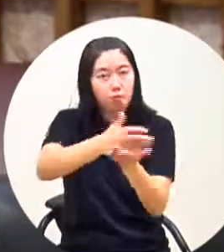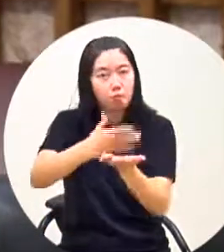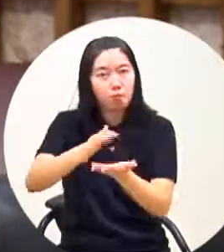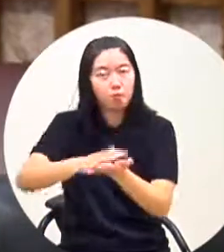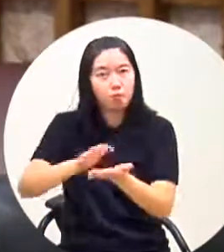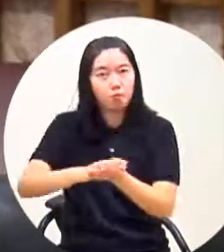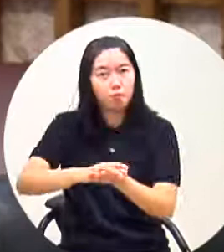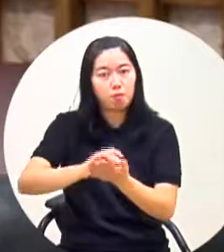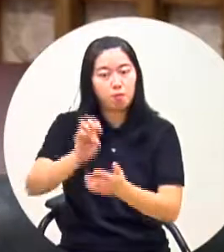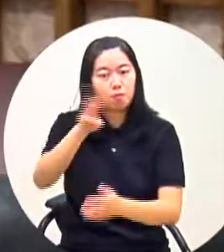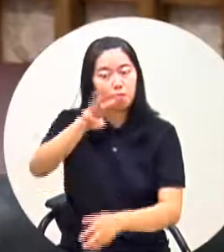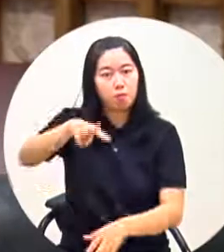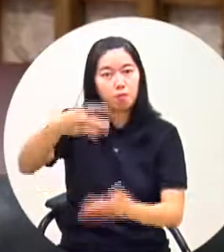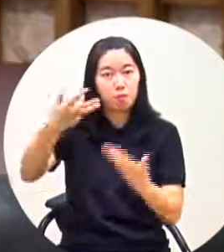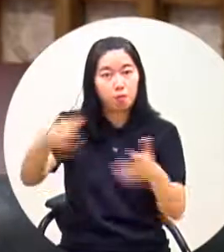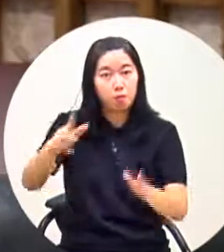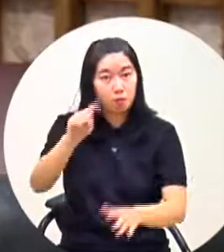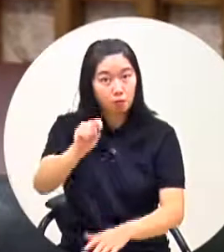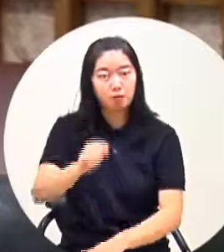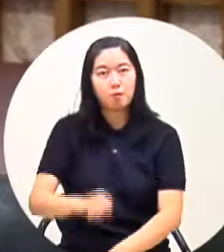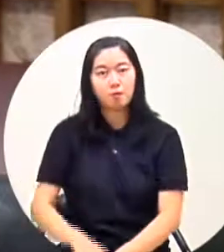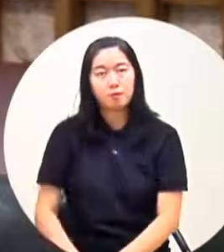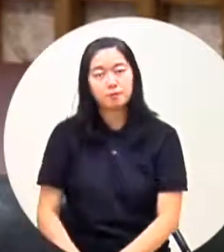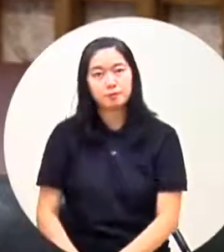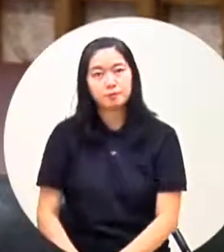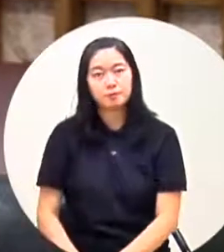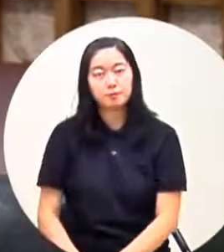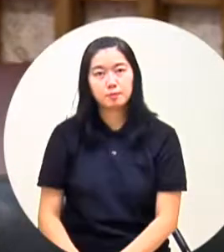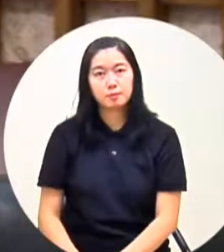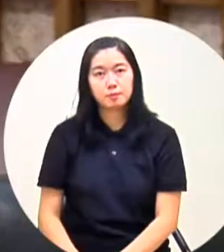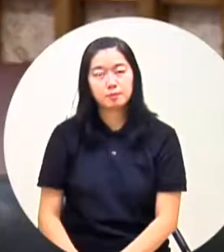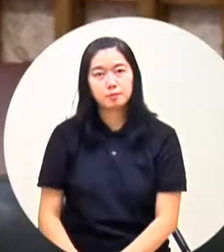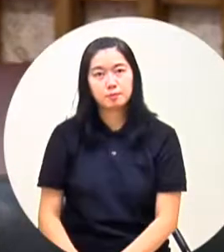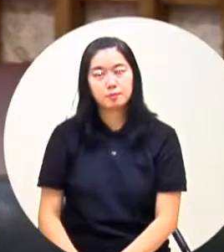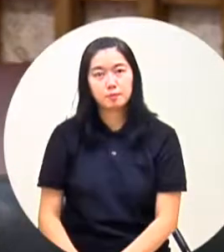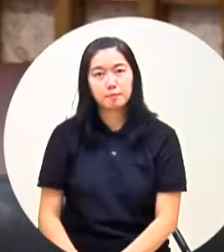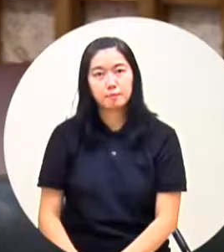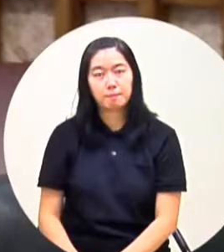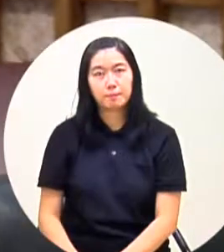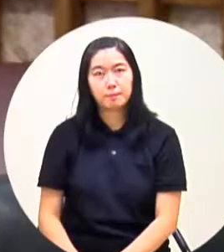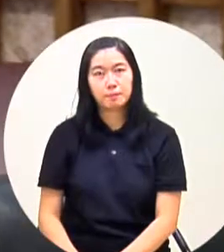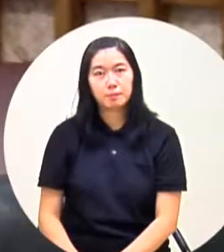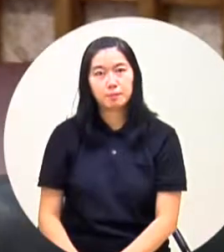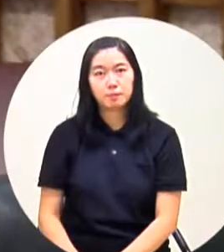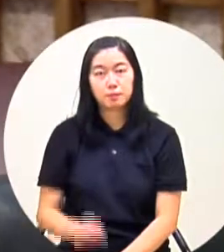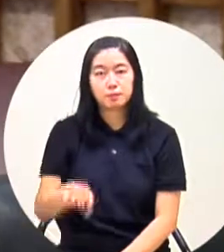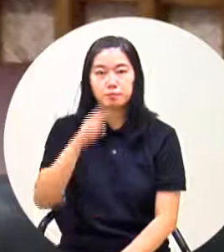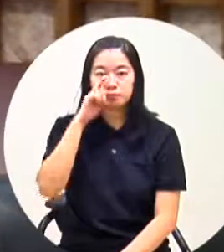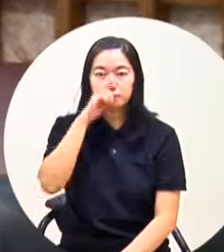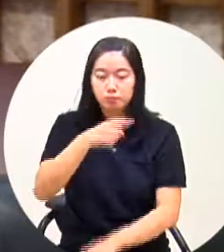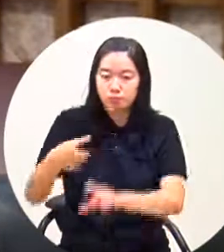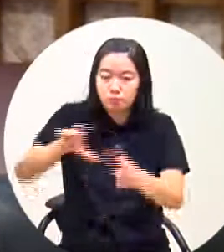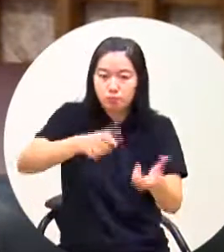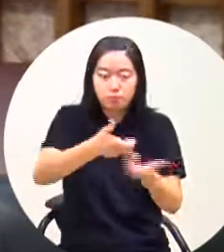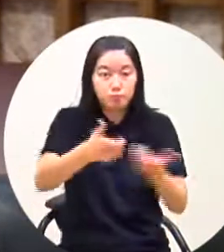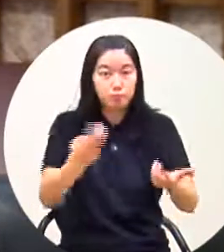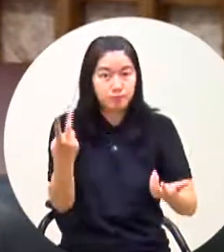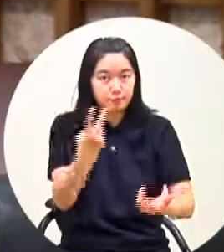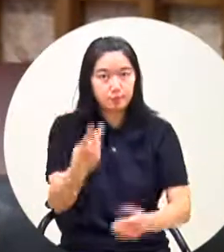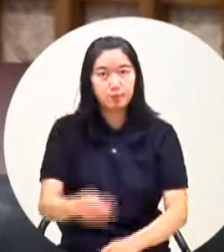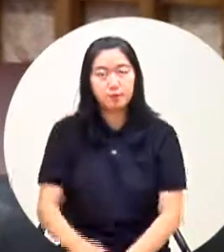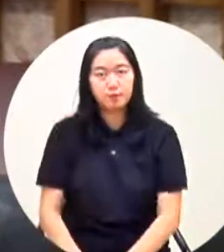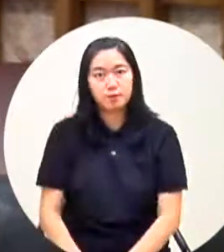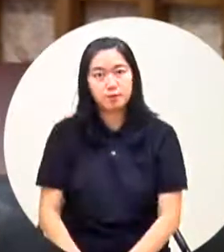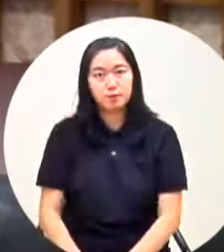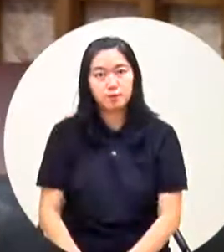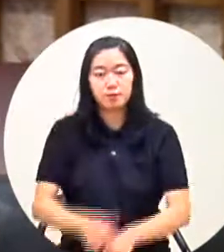3000几吨的这个啊生活废迄、那个废弃物啦，当然呢。安尼粪扫分做两款嘛，一款是生活废弃物，